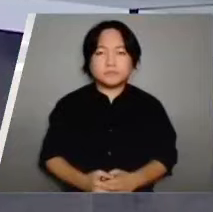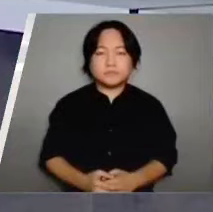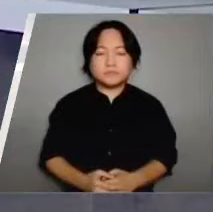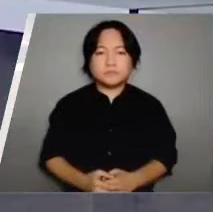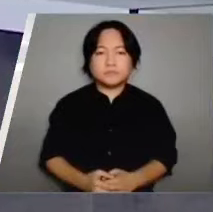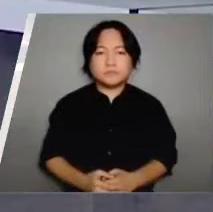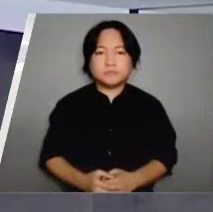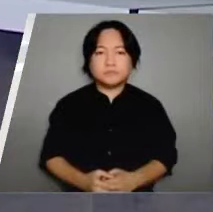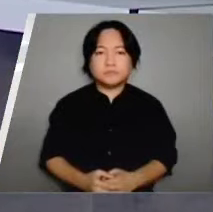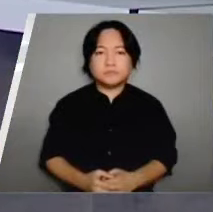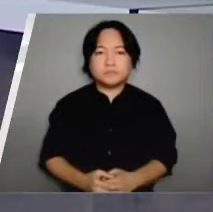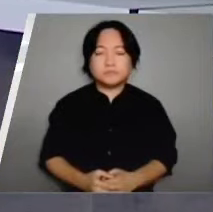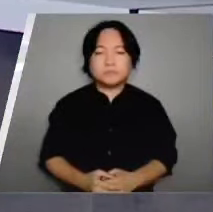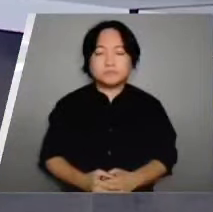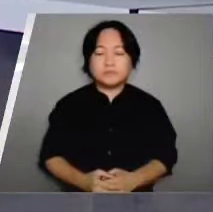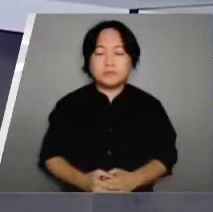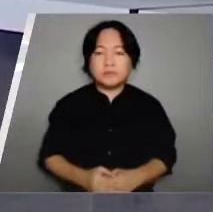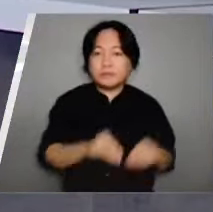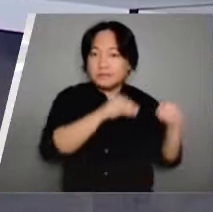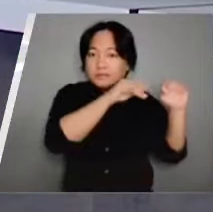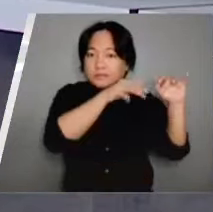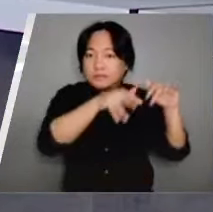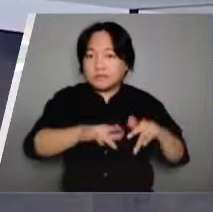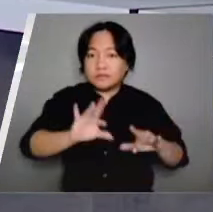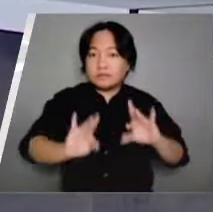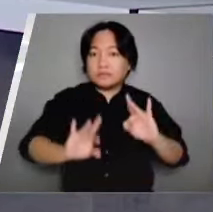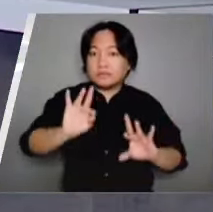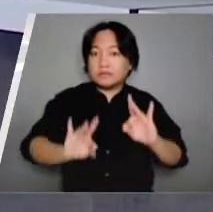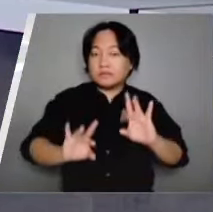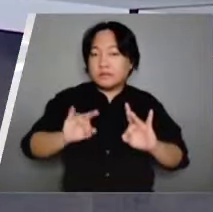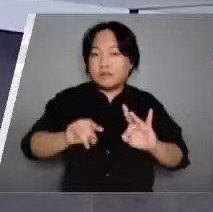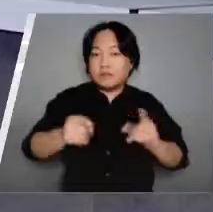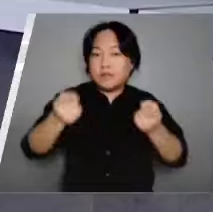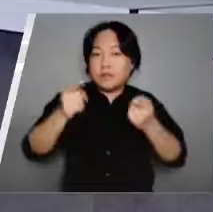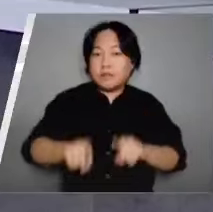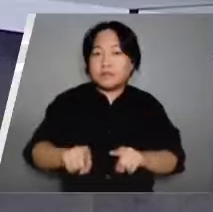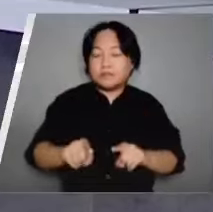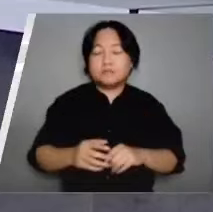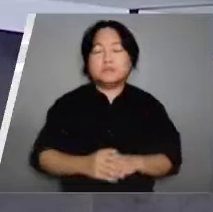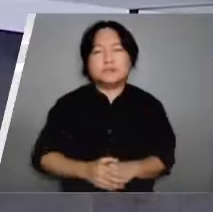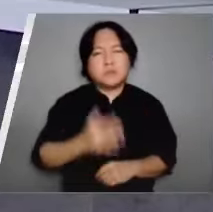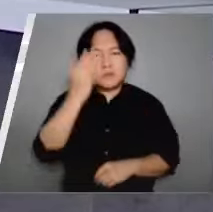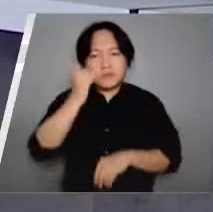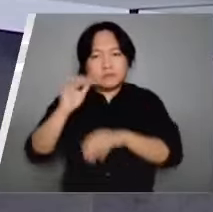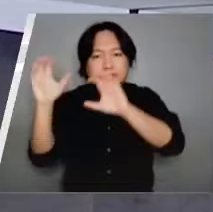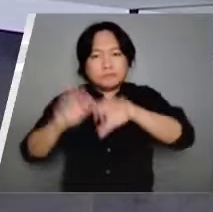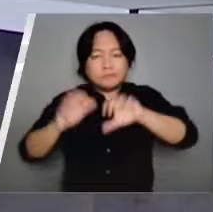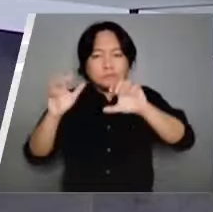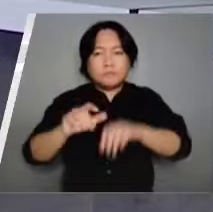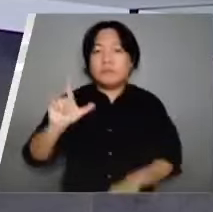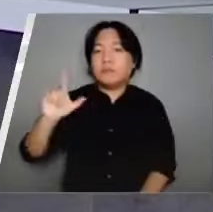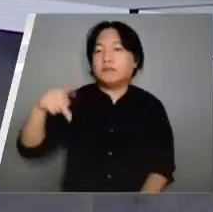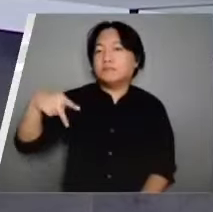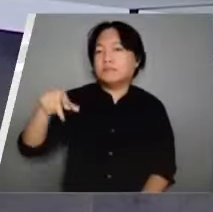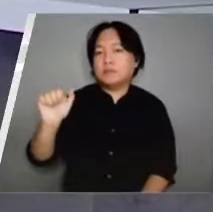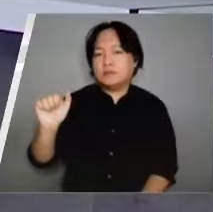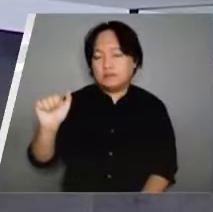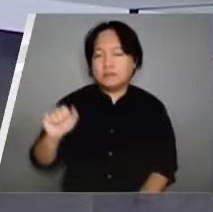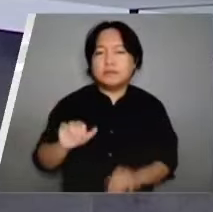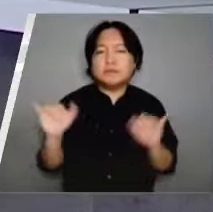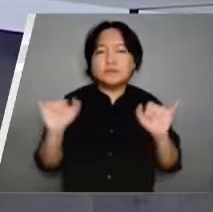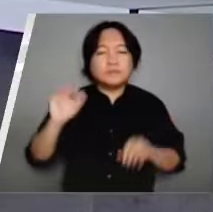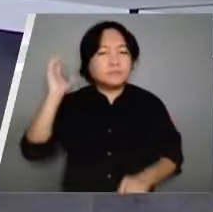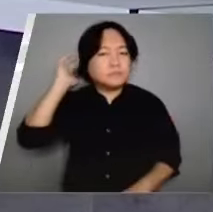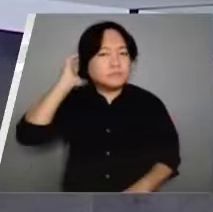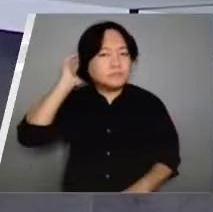baha ang naranasan sa ilang lugar sa bansa dahil sa mga pag-ulan. Namuuna man isang low pressure area sa silangan ng Mindanao. Saksi